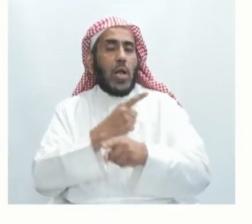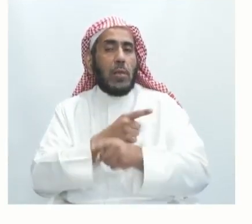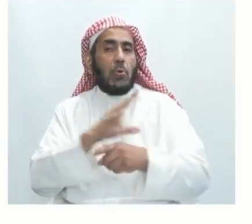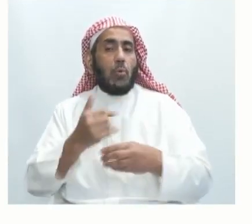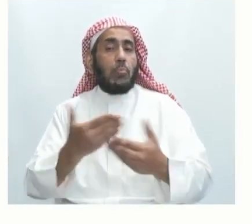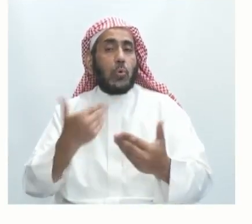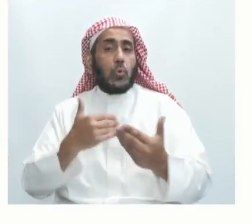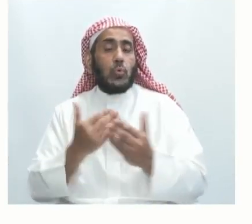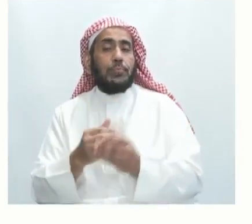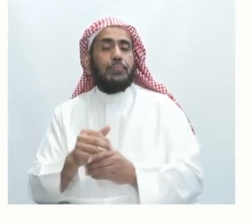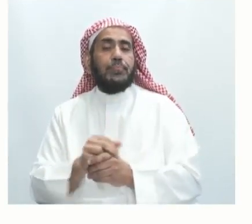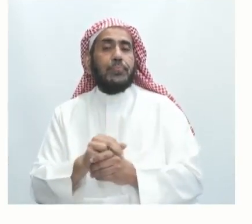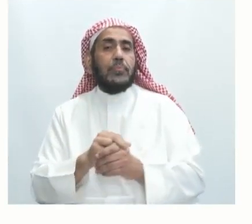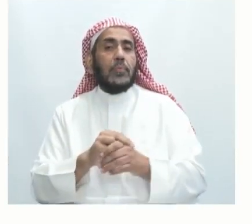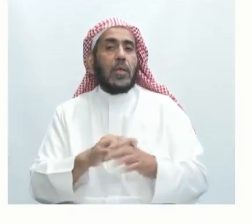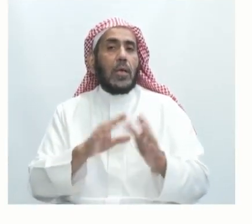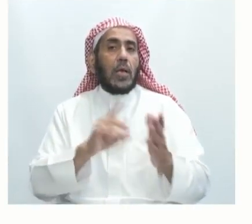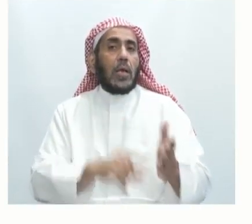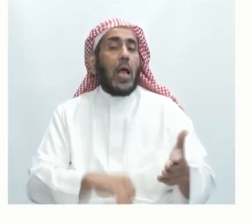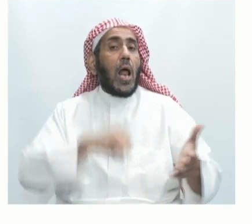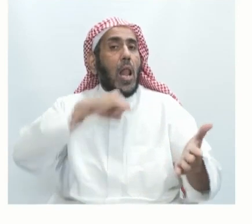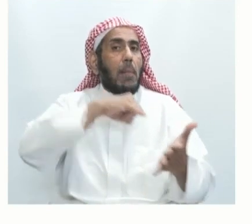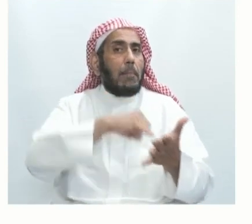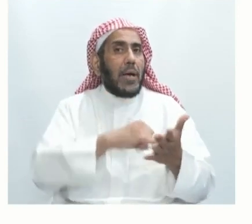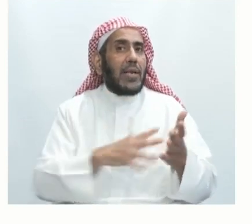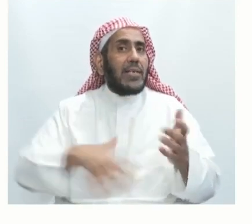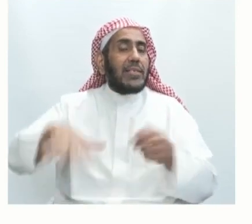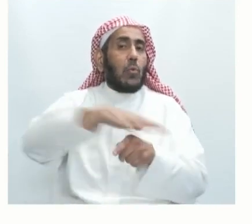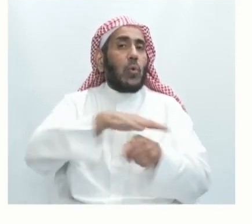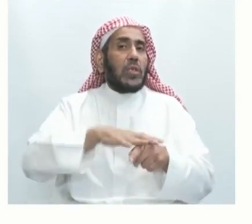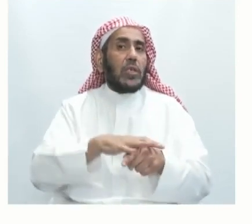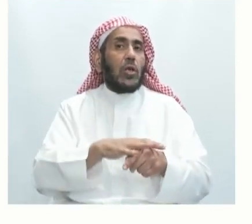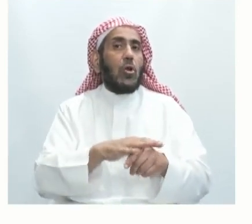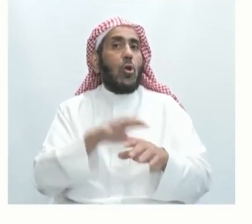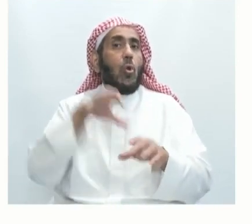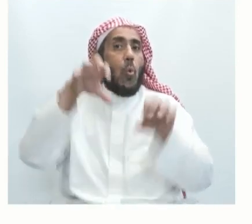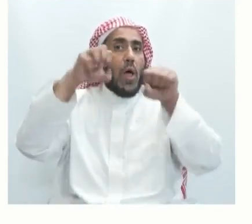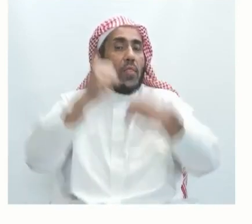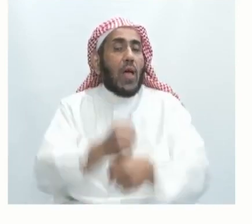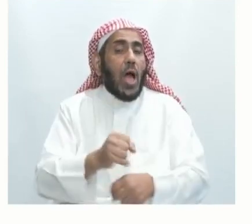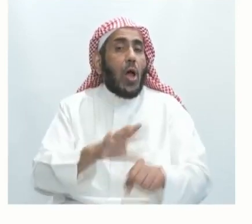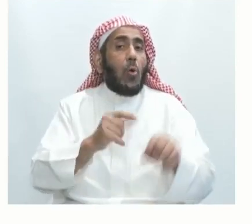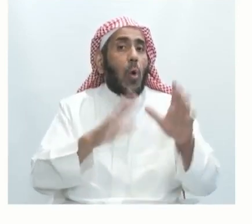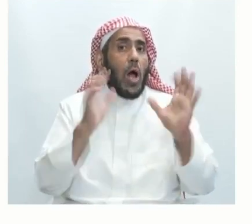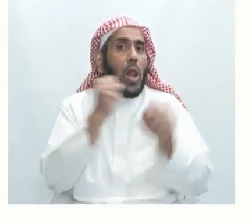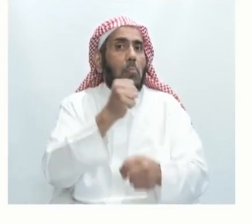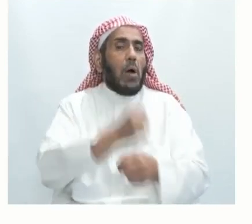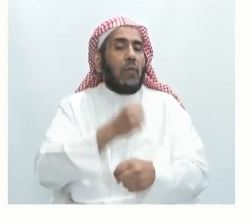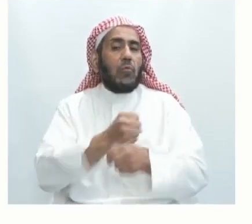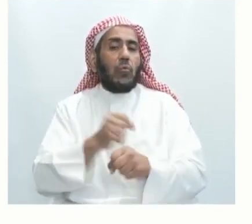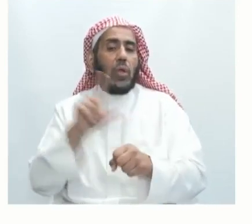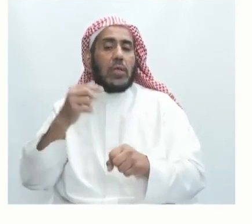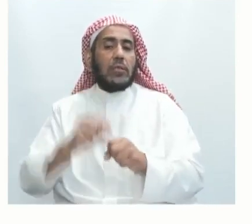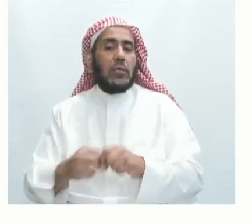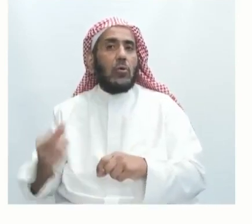وبالرجوع الى المركز الوطني للوثائق والمحفوظات عبر رمز الاستجابه المرفق